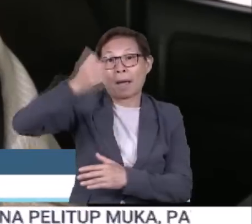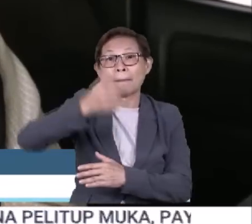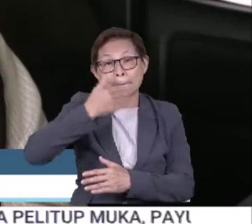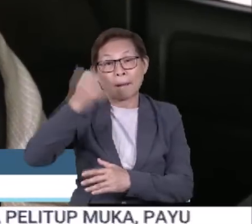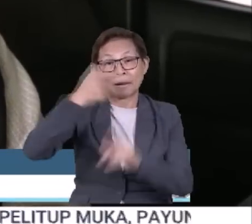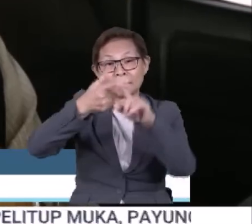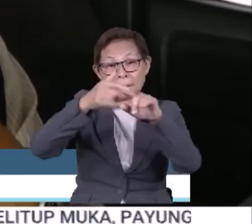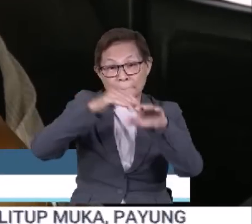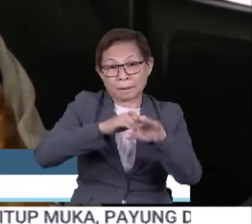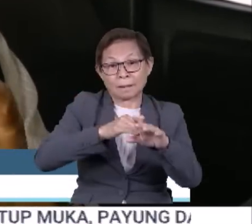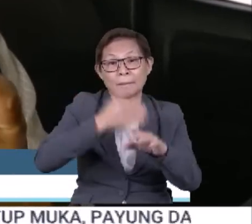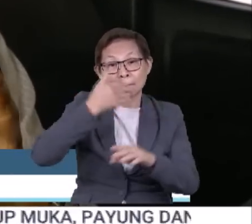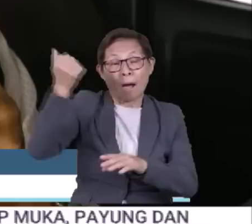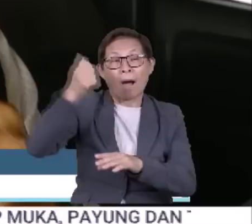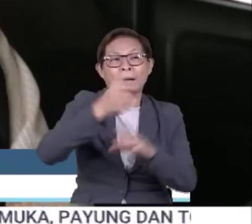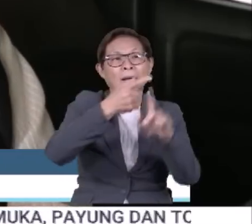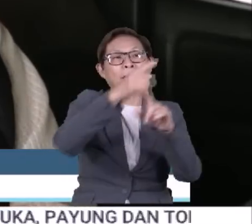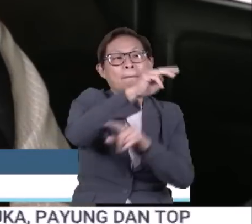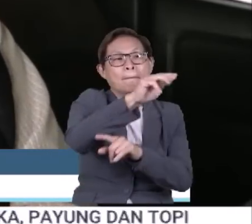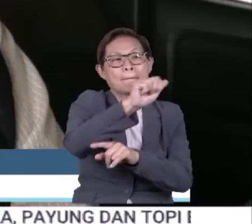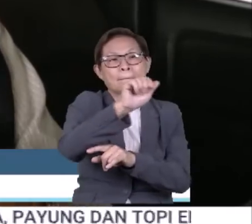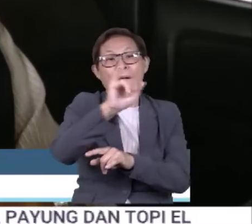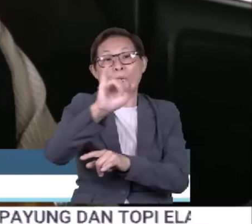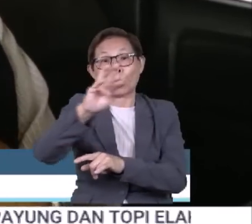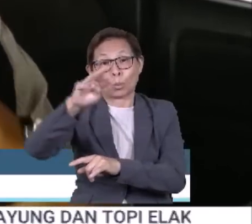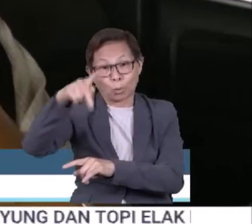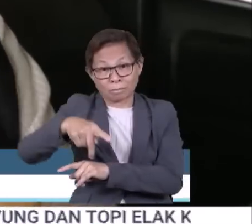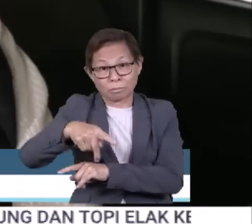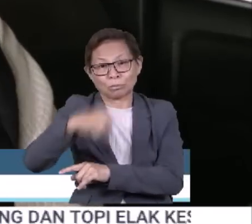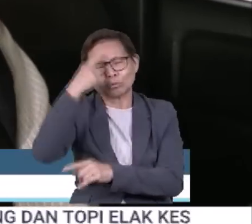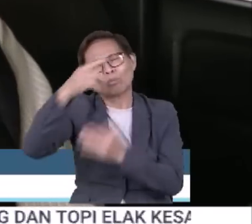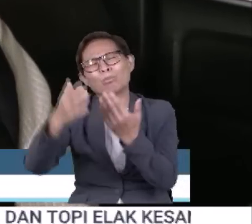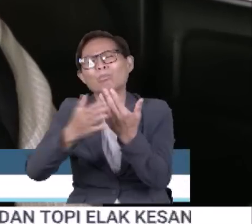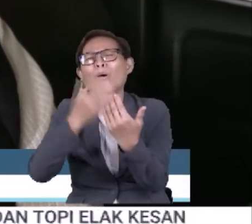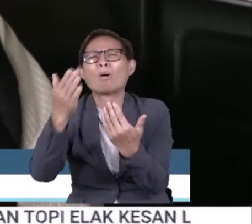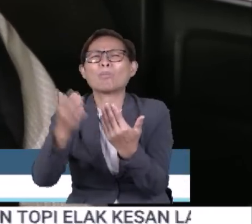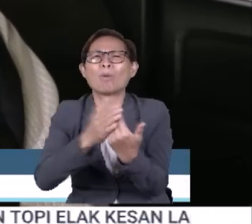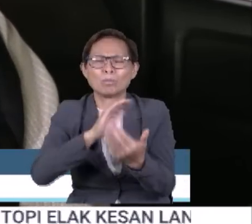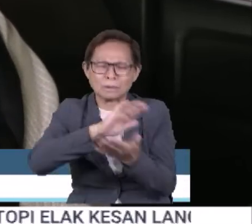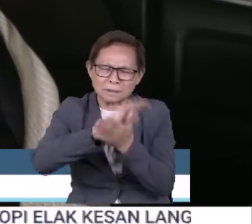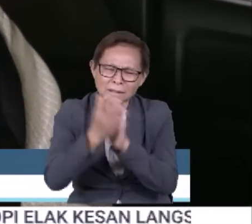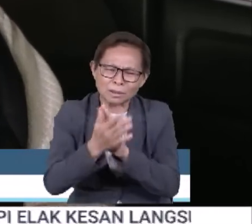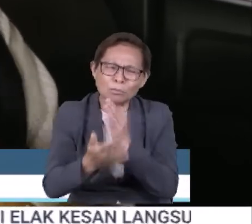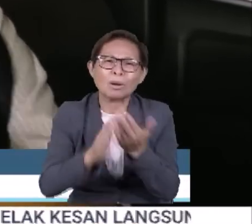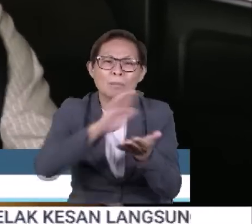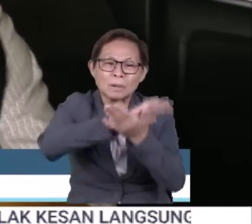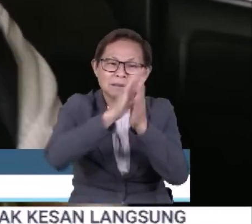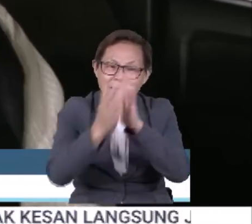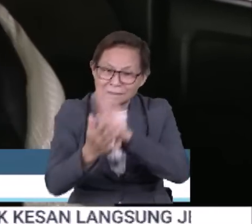pihak Mawib kan, Jawi, untuk mempermudahkan lagi